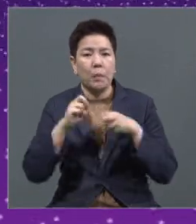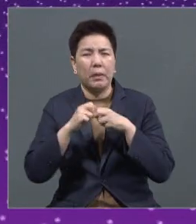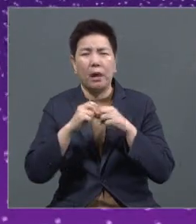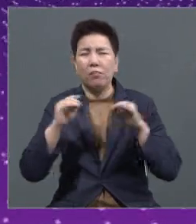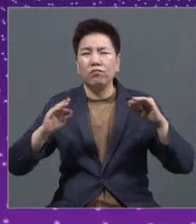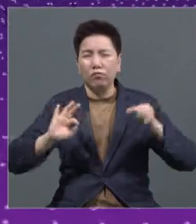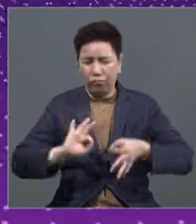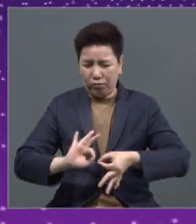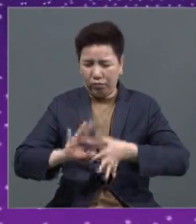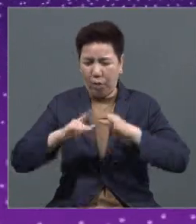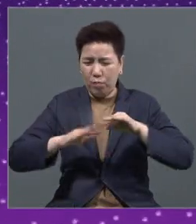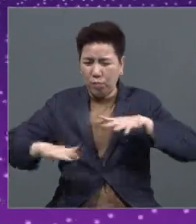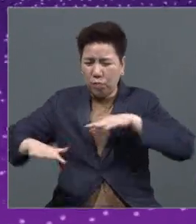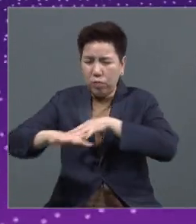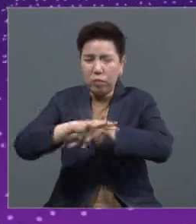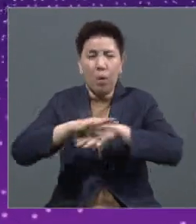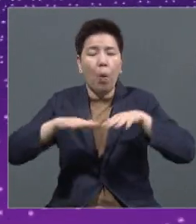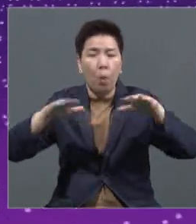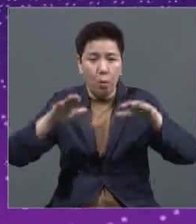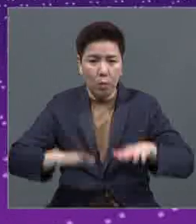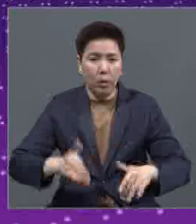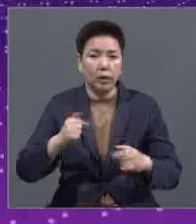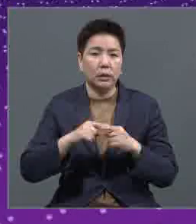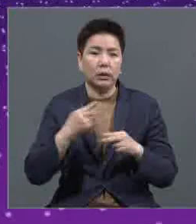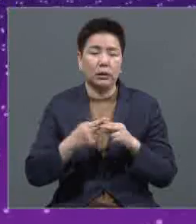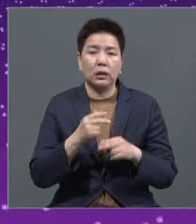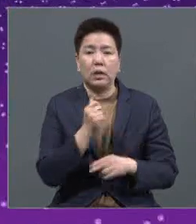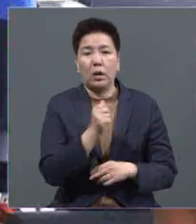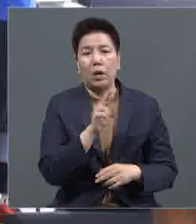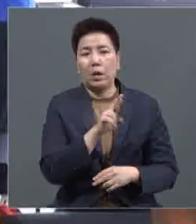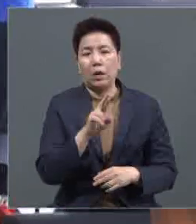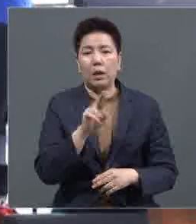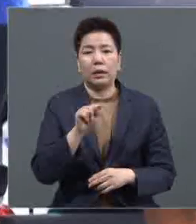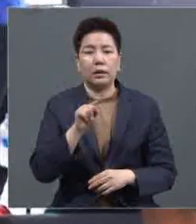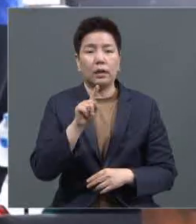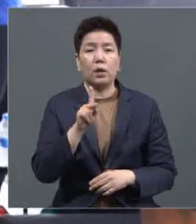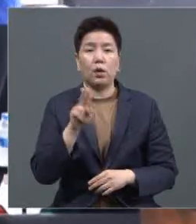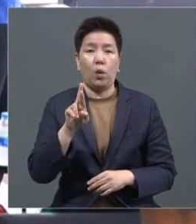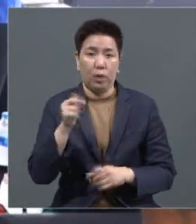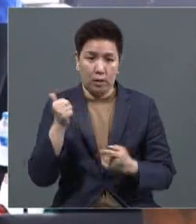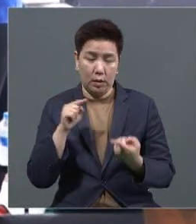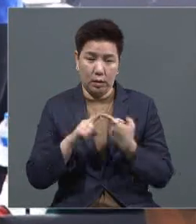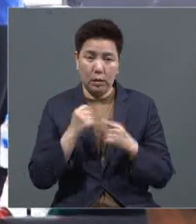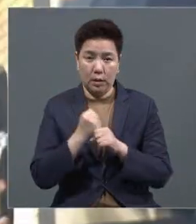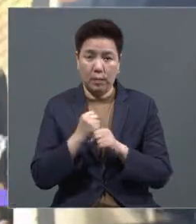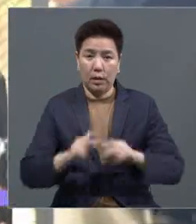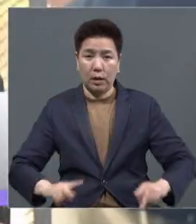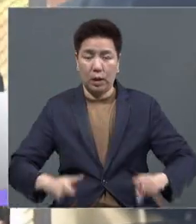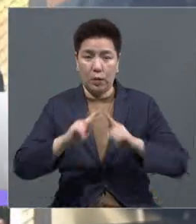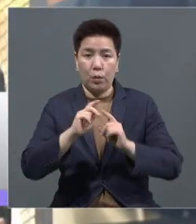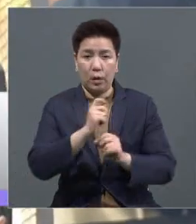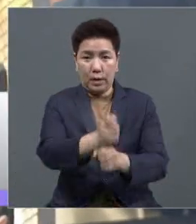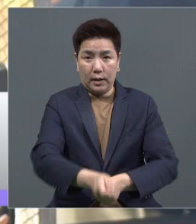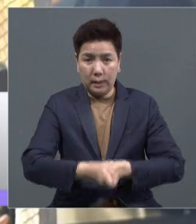ควันจากการเผาพื้นที่การเกษตรอีกด้วยครับคุณอัคุณอรรถกรสิริรัตกรนะครับรัฐมนตรีช่วยว่าการกระทรวงเกษตรและ